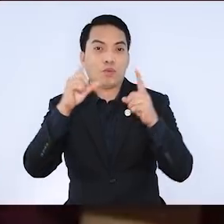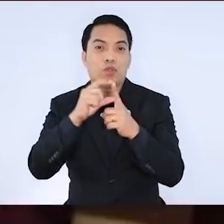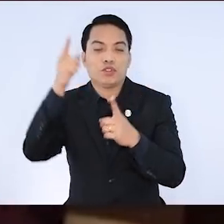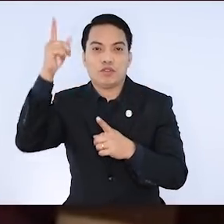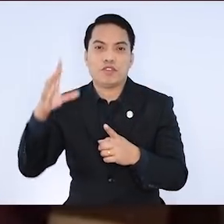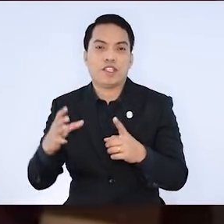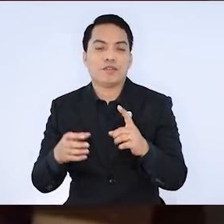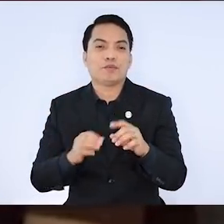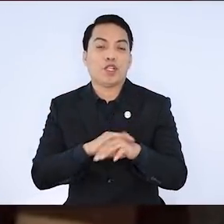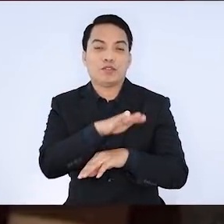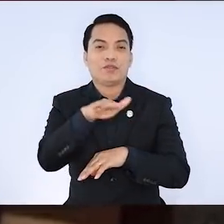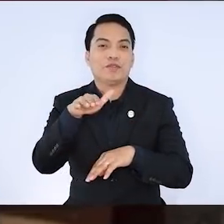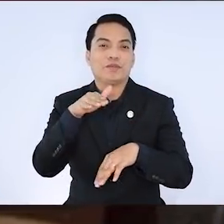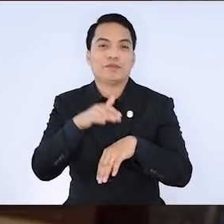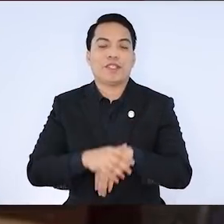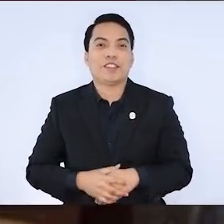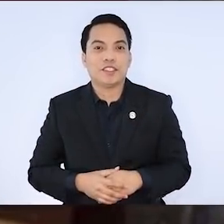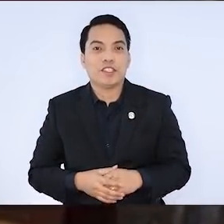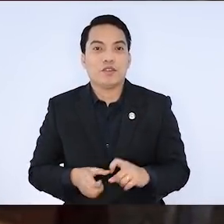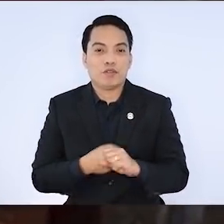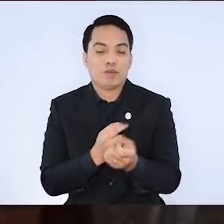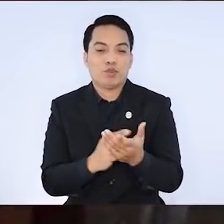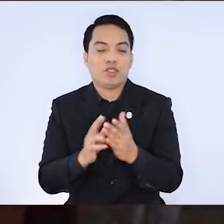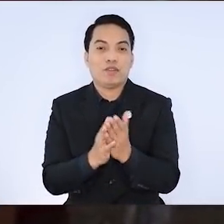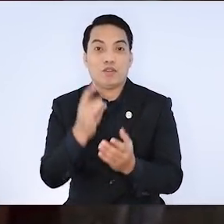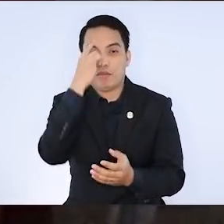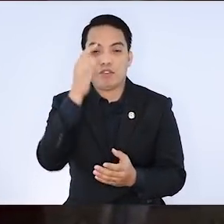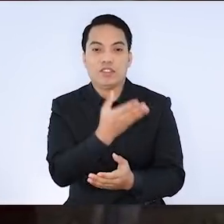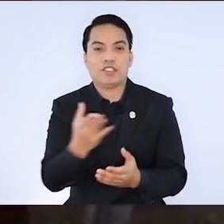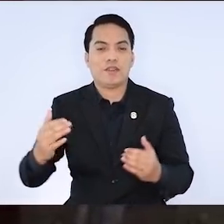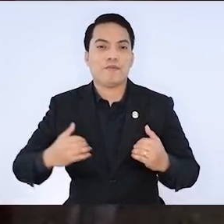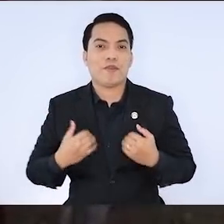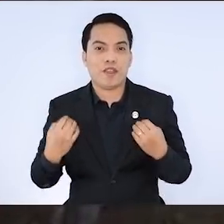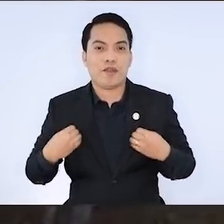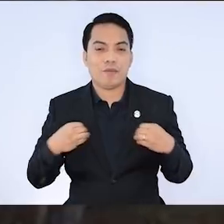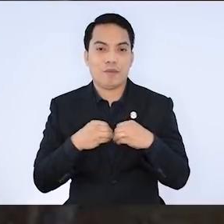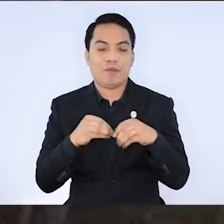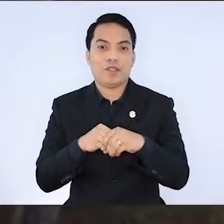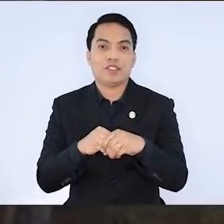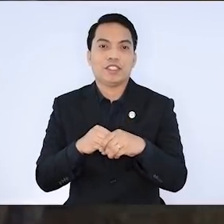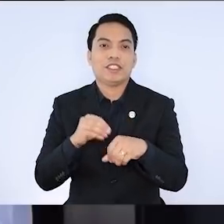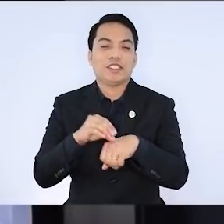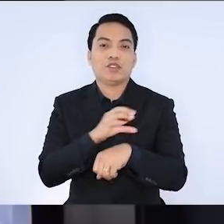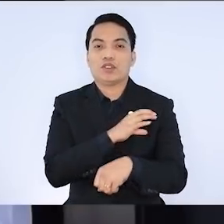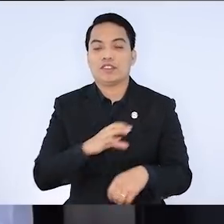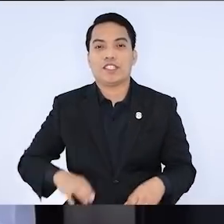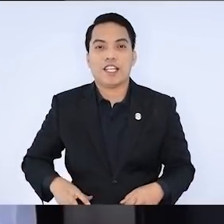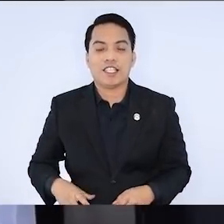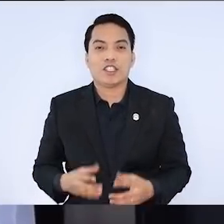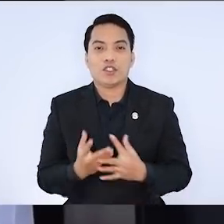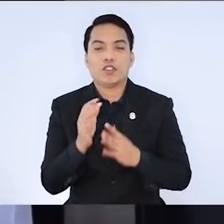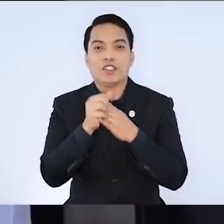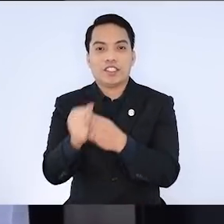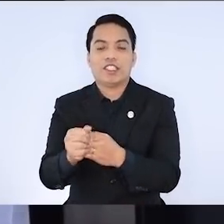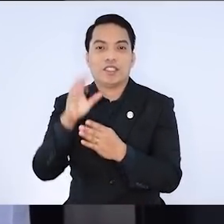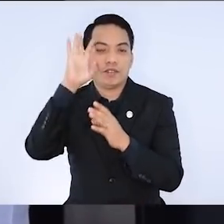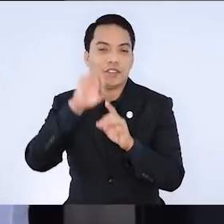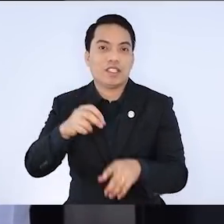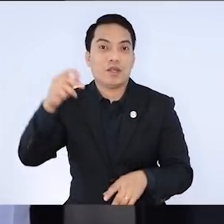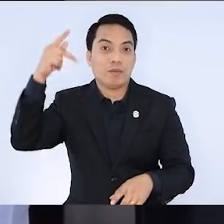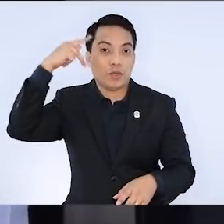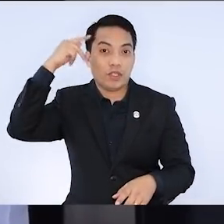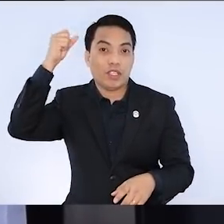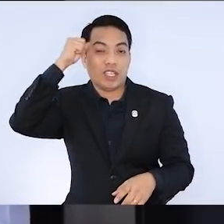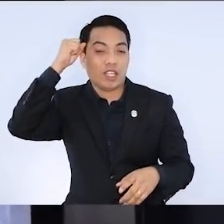Biblia para sa kanila ng mga kabataang Iglesia ni Cristo sa pamamagitan ng kapatid na Pony Ango na siyang